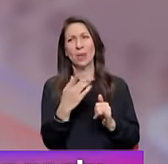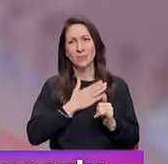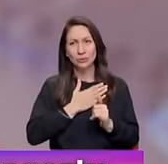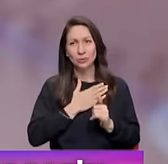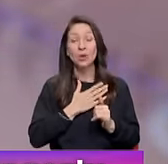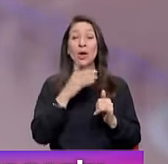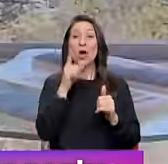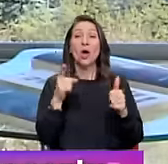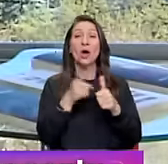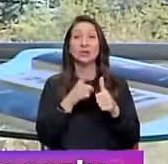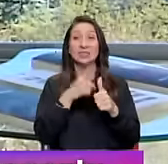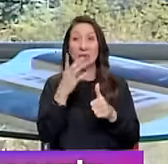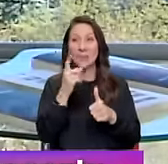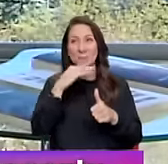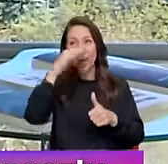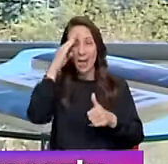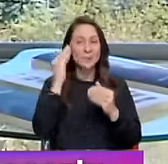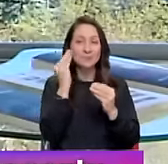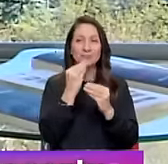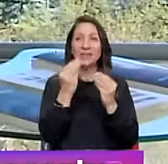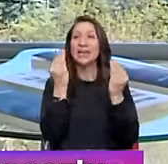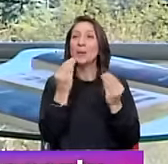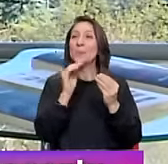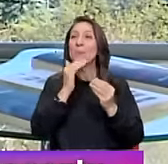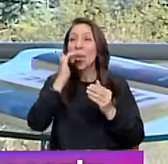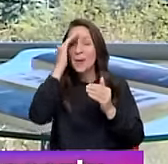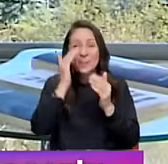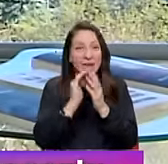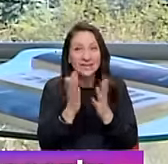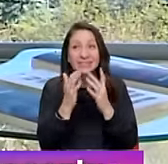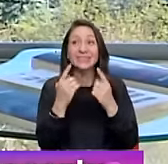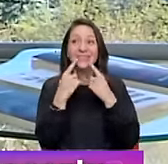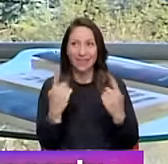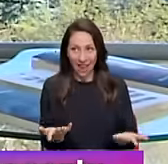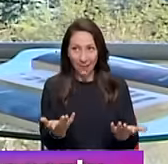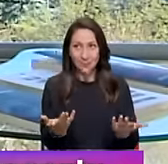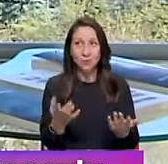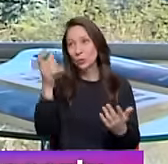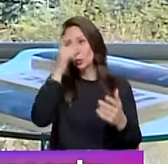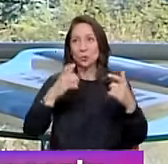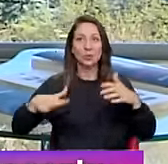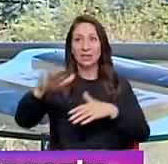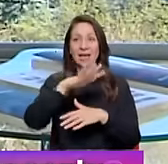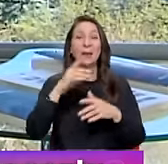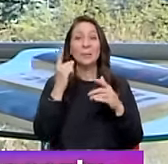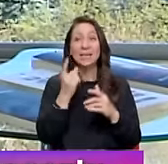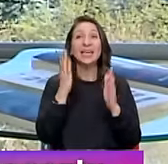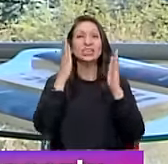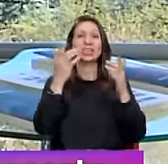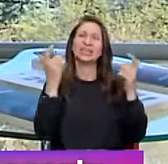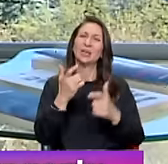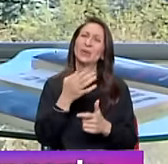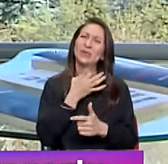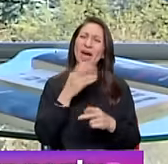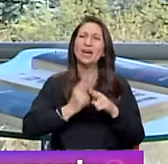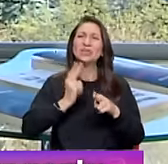bir kere öncesinden bir bayramlaşalım. İyi bayramlar diyelim, dileyelim Türkiye'ye. Bir de gideceğiniz yerlere